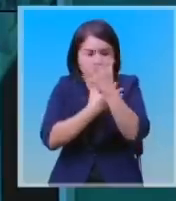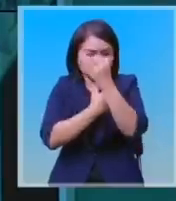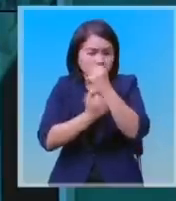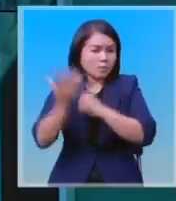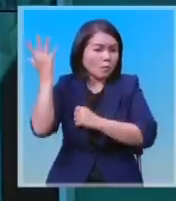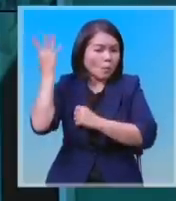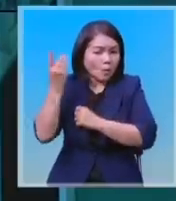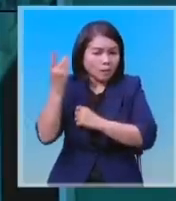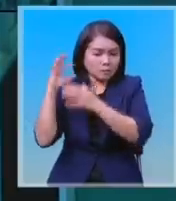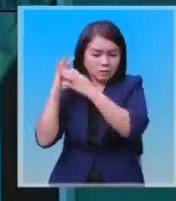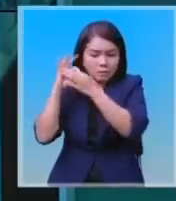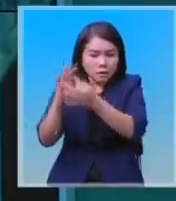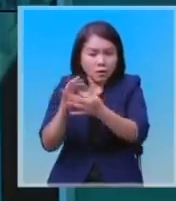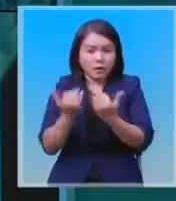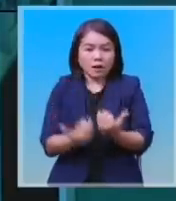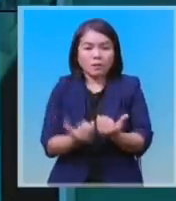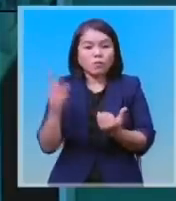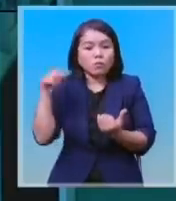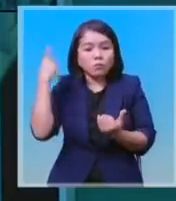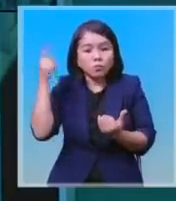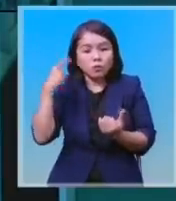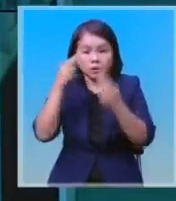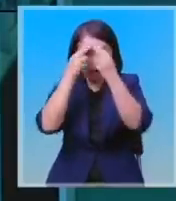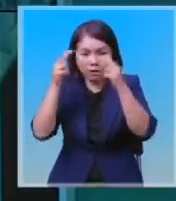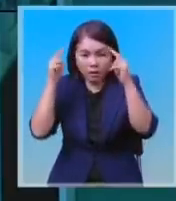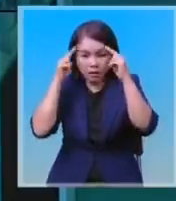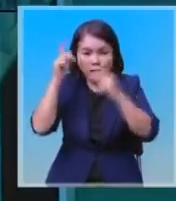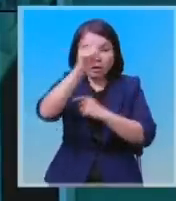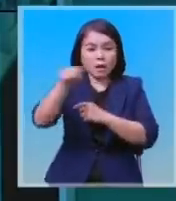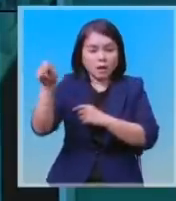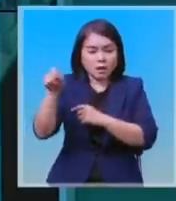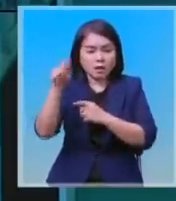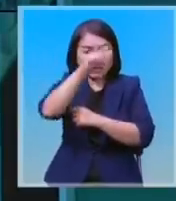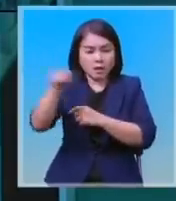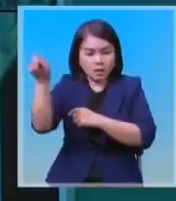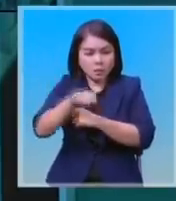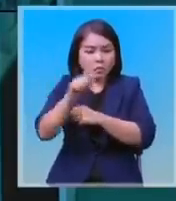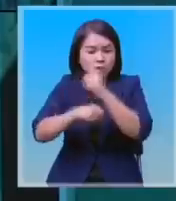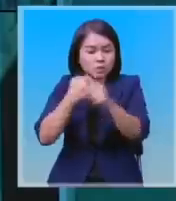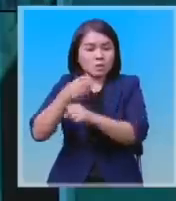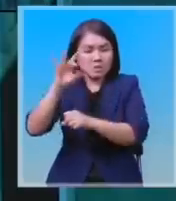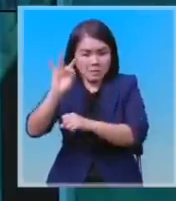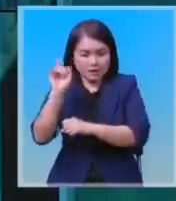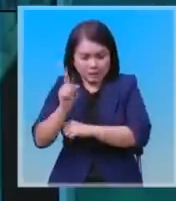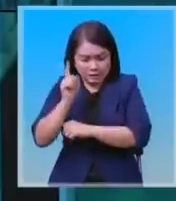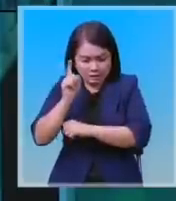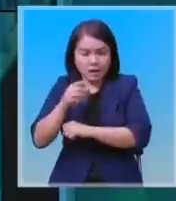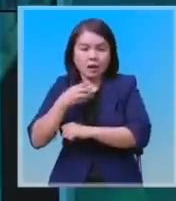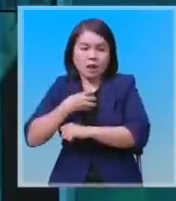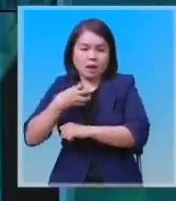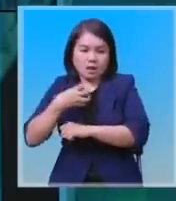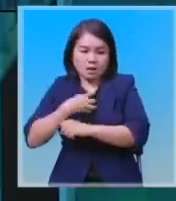ก็คือมีหญิงสาวชาวซาอุดิอาระเบียอายุ18ปีนะครับอย่างที่คุณณัชชาวีบอกว่าจริงๆแล้วเธอเนี่ยต้องการจะเดินทางไปที่ออสเตรเลีย